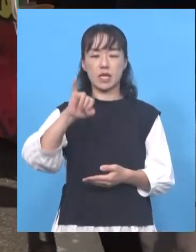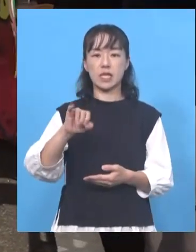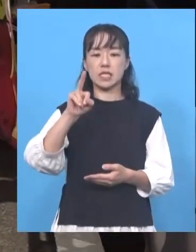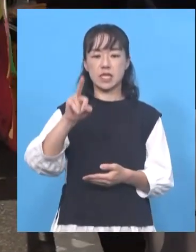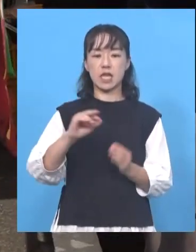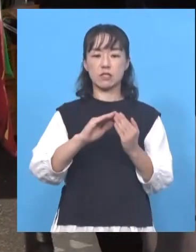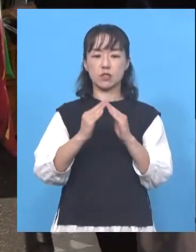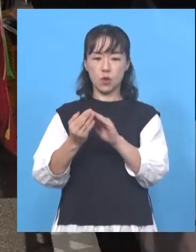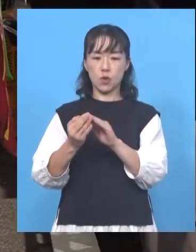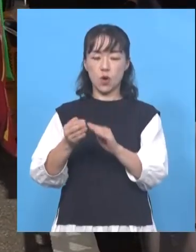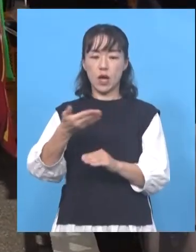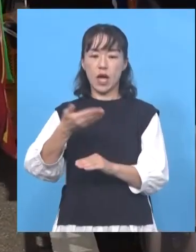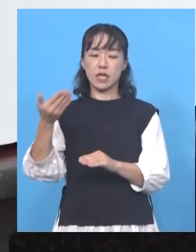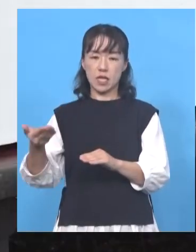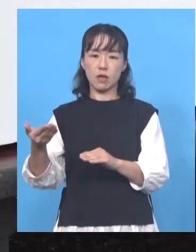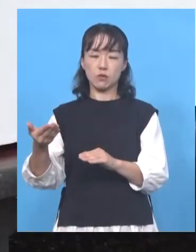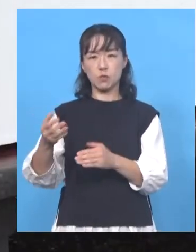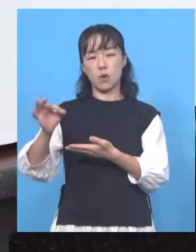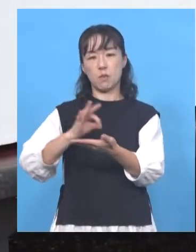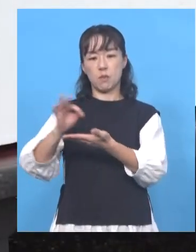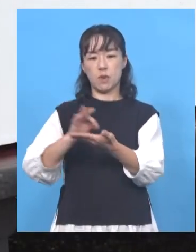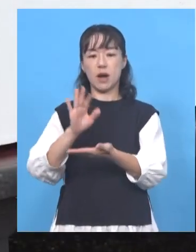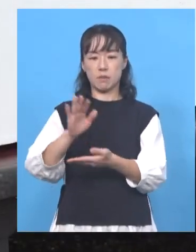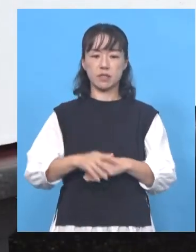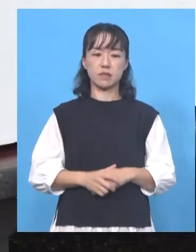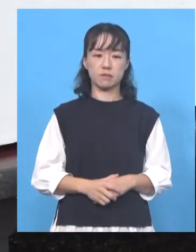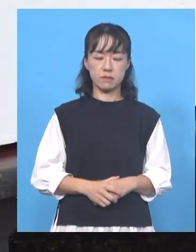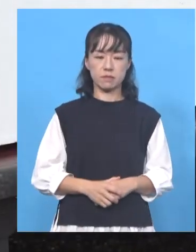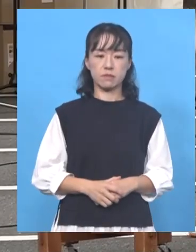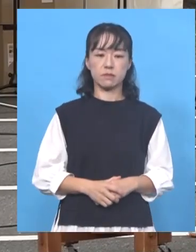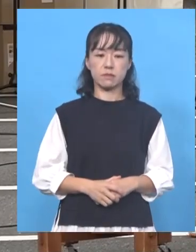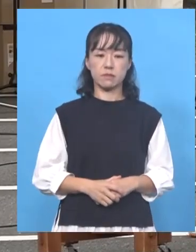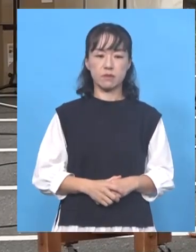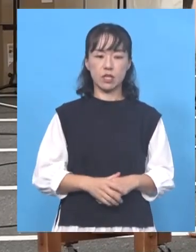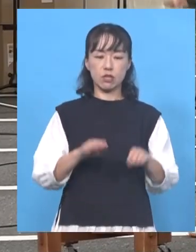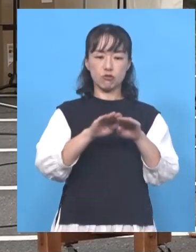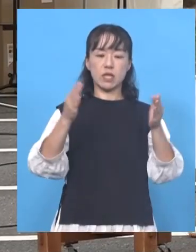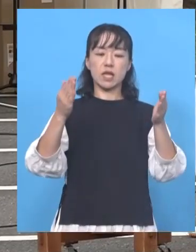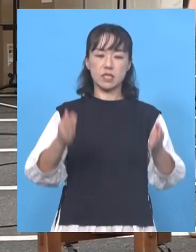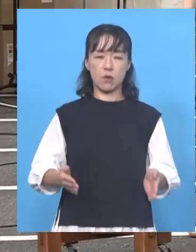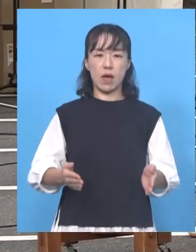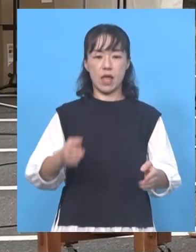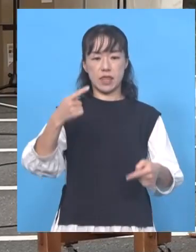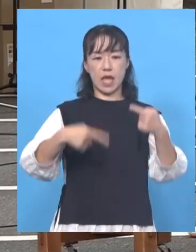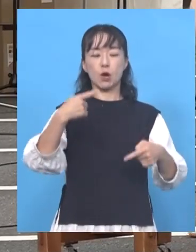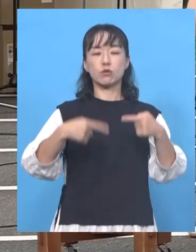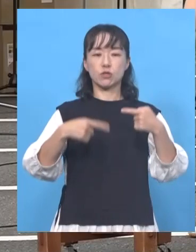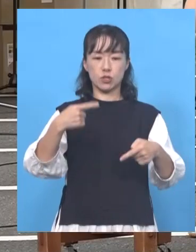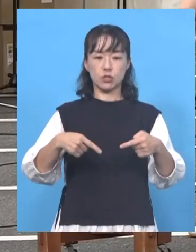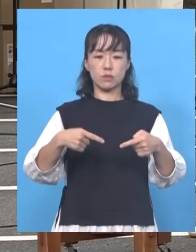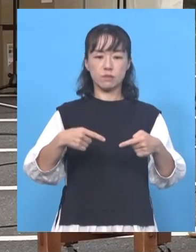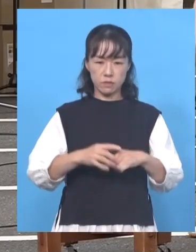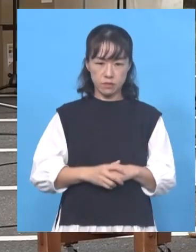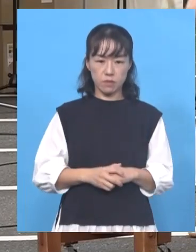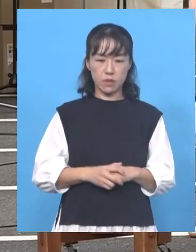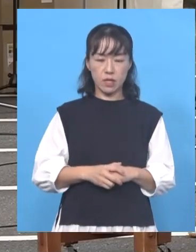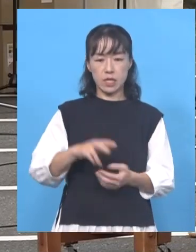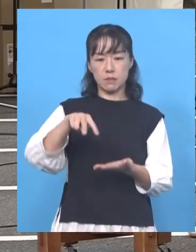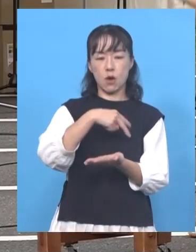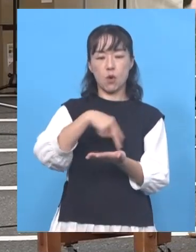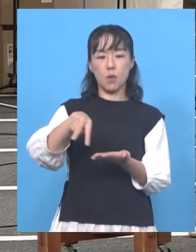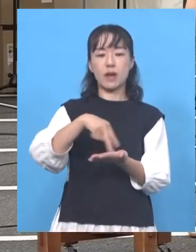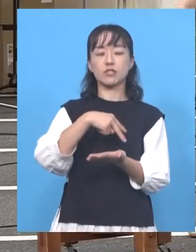伊勢町の海産物などの販売も行います。またステージでは、天秤太鼓塾、鹿学園高校チアリ